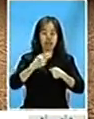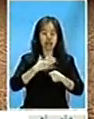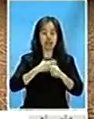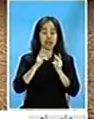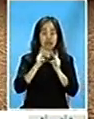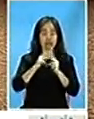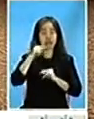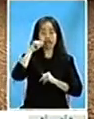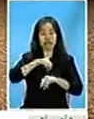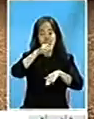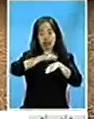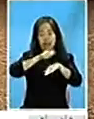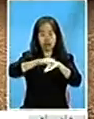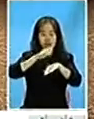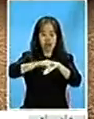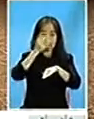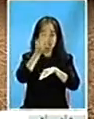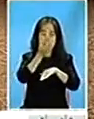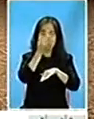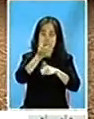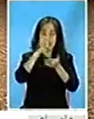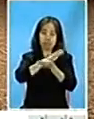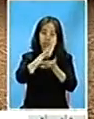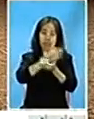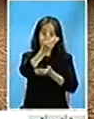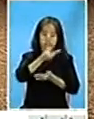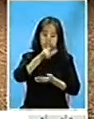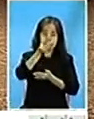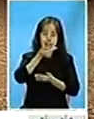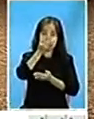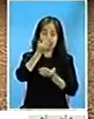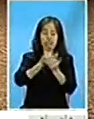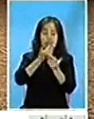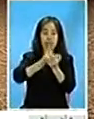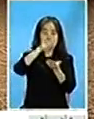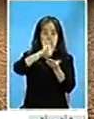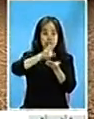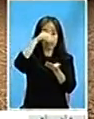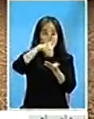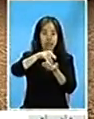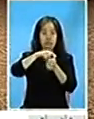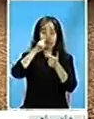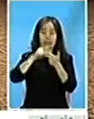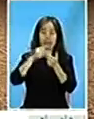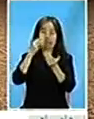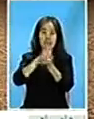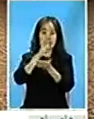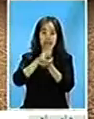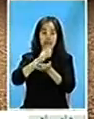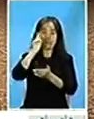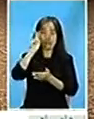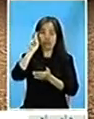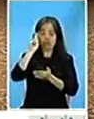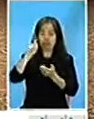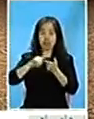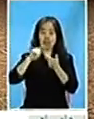งนี้แหละค่ะดิฉันได้พยายามร้องขอเรียกขอเอกสารนะคะไม่ว่าจะเป็นงบกลางงบพระราชกำหนดเงินกู้นะคะหรือเงินนอกงบประม